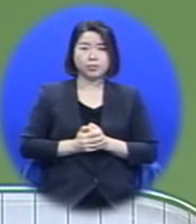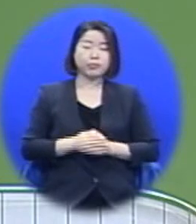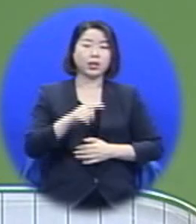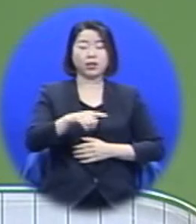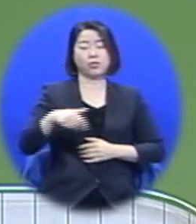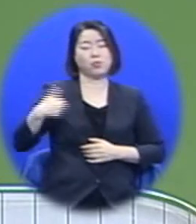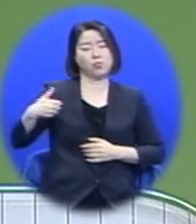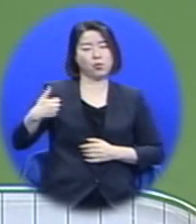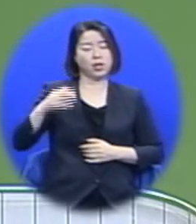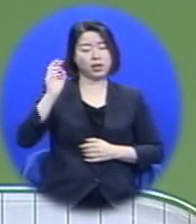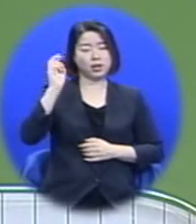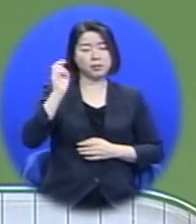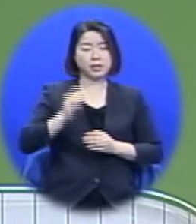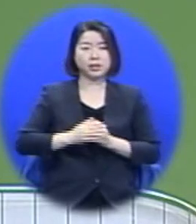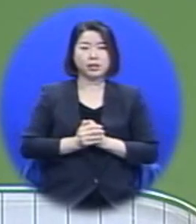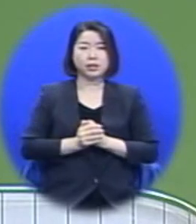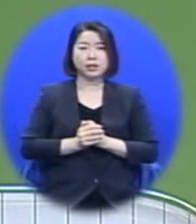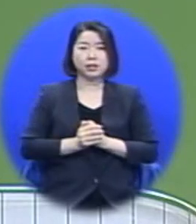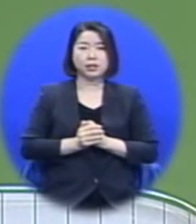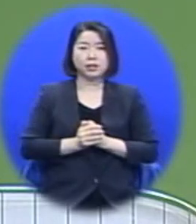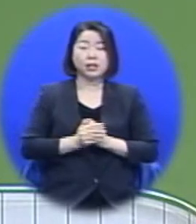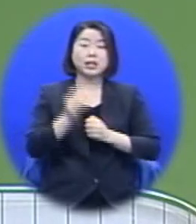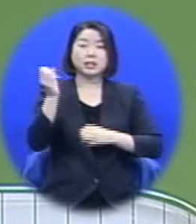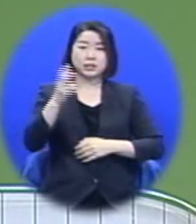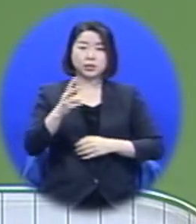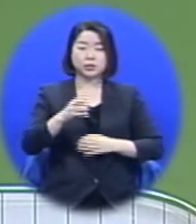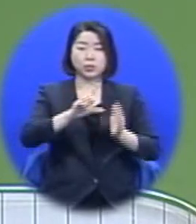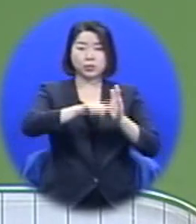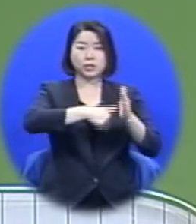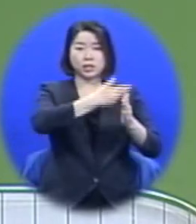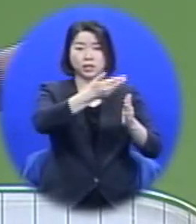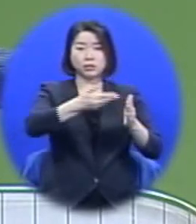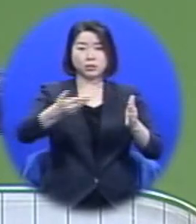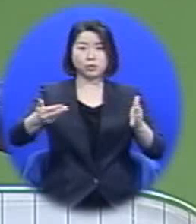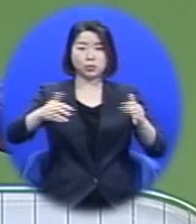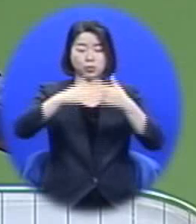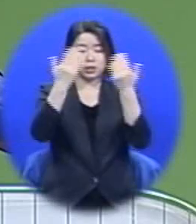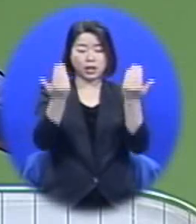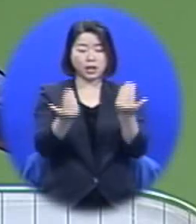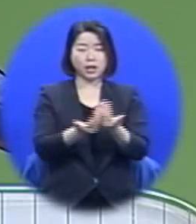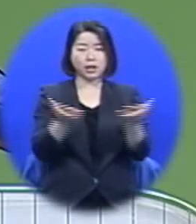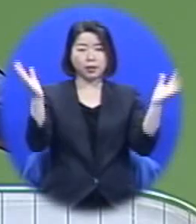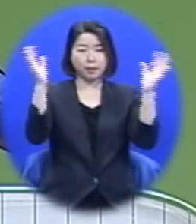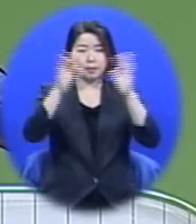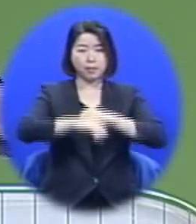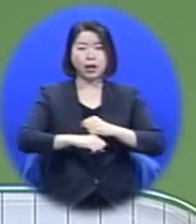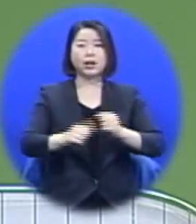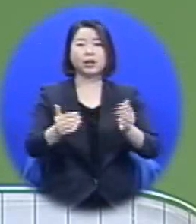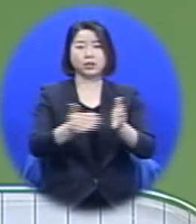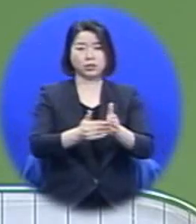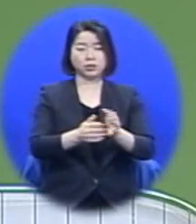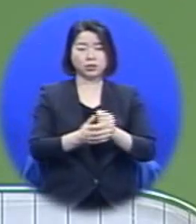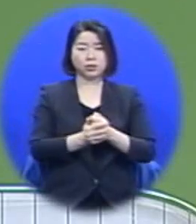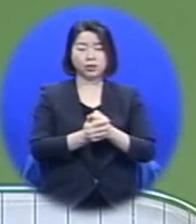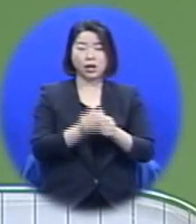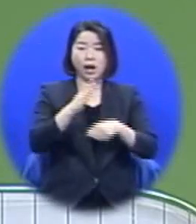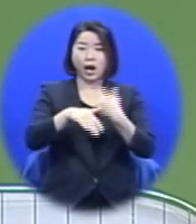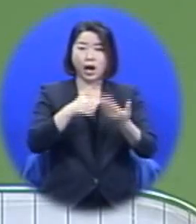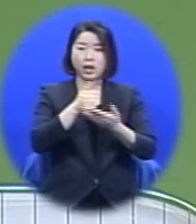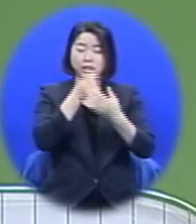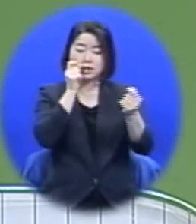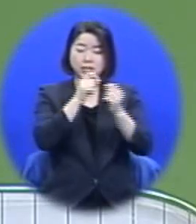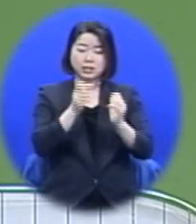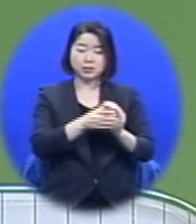글 몰랐었죠 그리고는 시간이 지나고 이렇게 다 무너진 겁니다 하나님과의 친밀함을